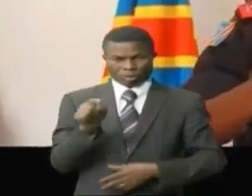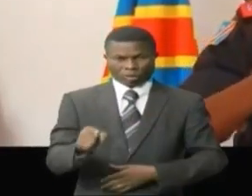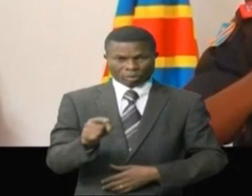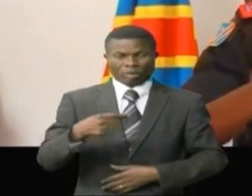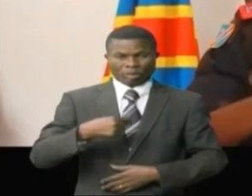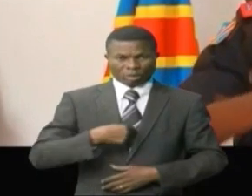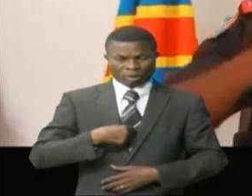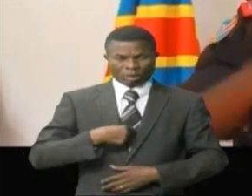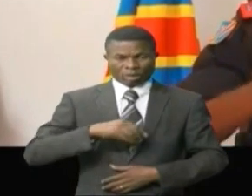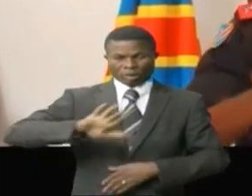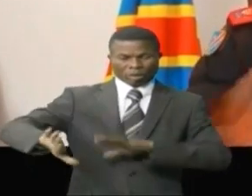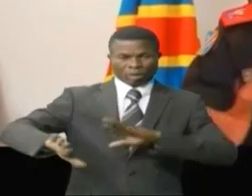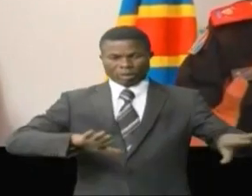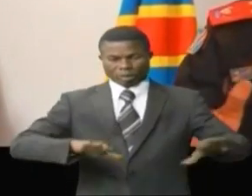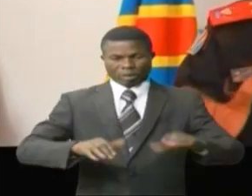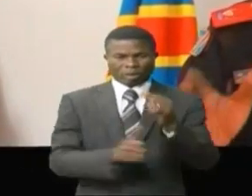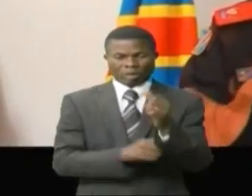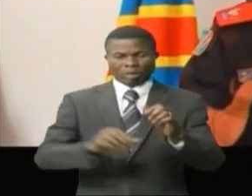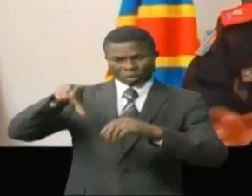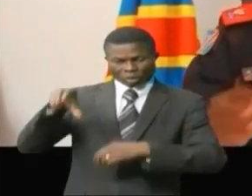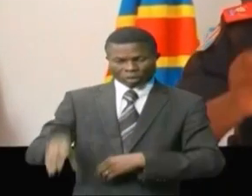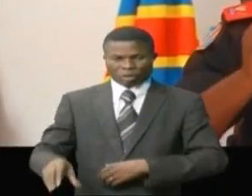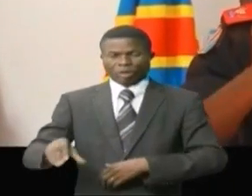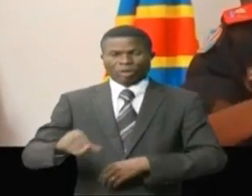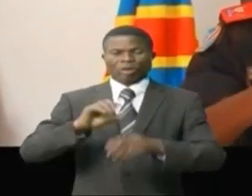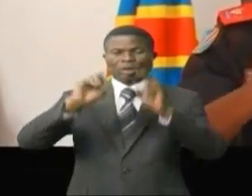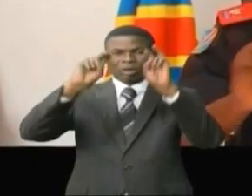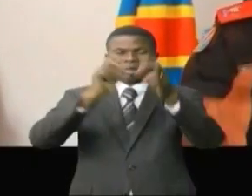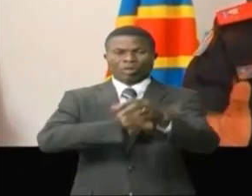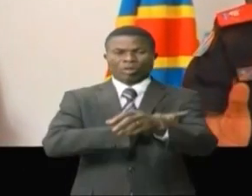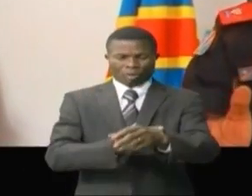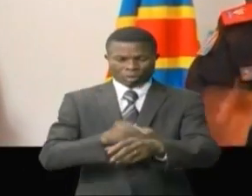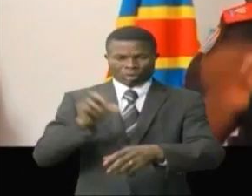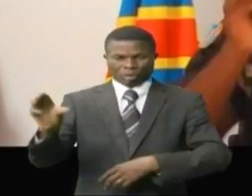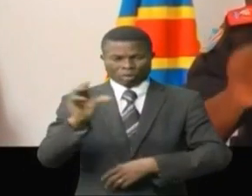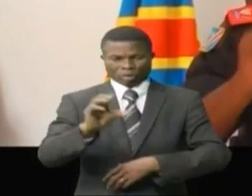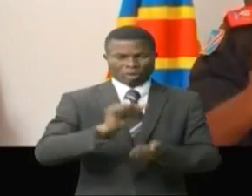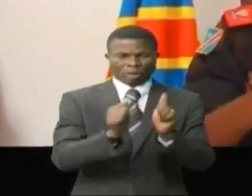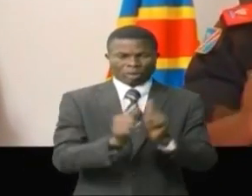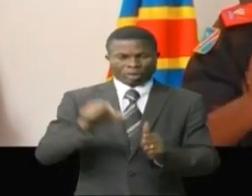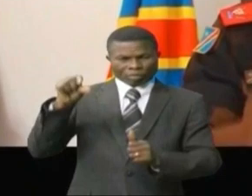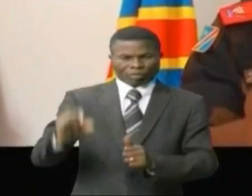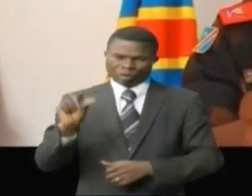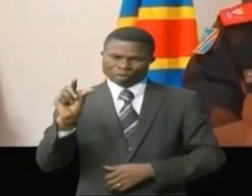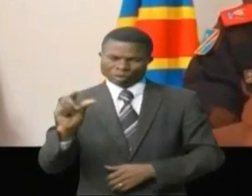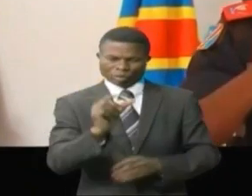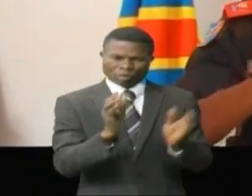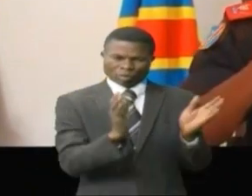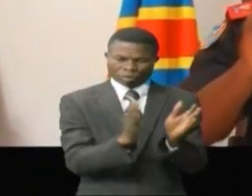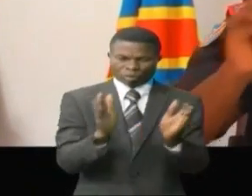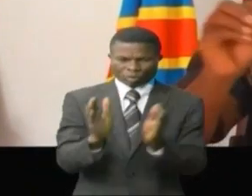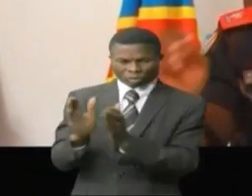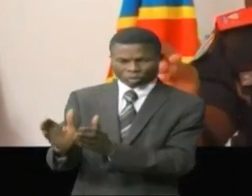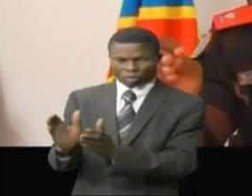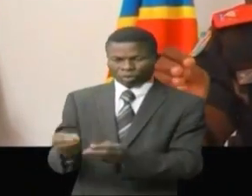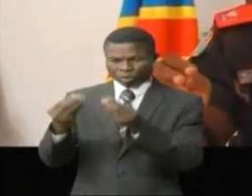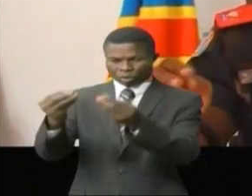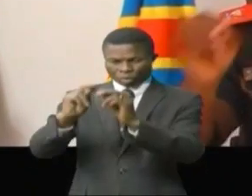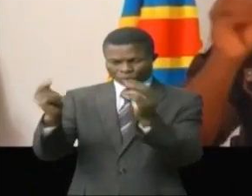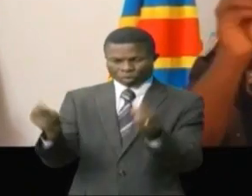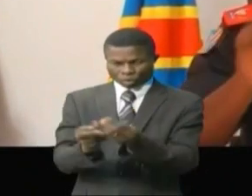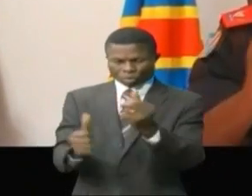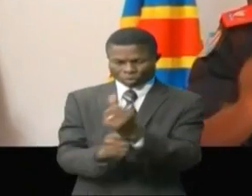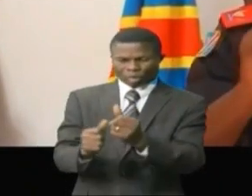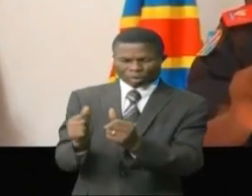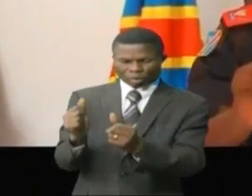j'ai subdivisé chacun des quartiers de Goma en plusieurs sous-quartiers. Et chaque sous-quartier, j'ai mis des task force. Et